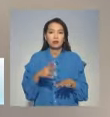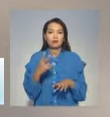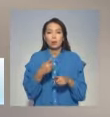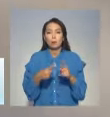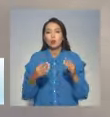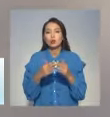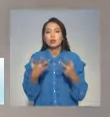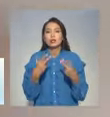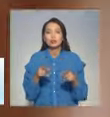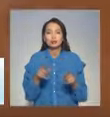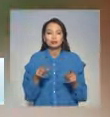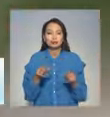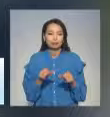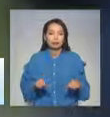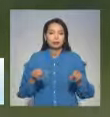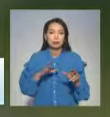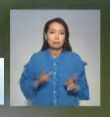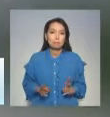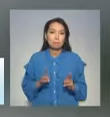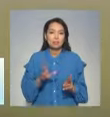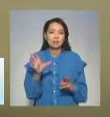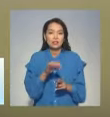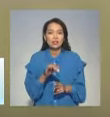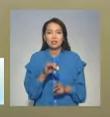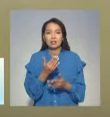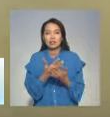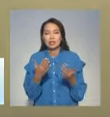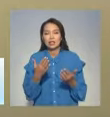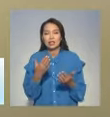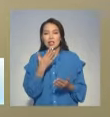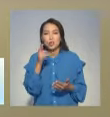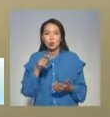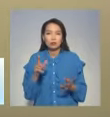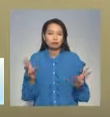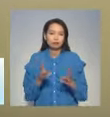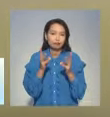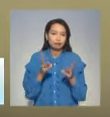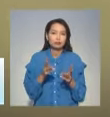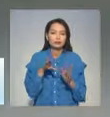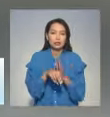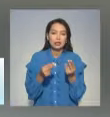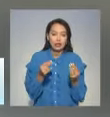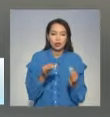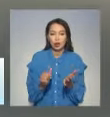дома, где ликвидировали преступника. Все имущество иностранцев сгорело в пожаре, включая деньги и документы.